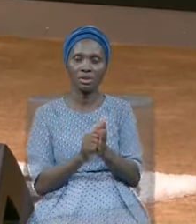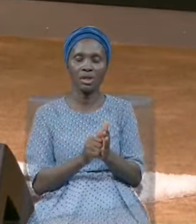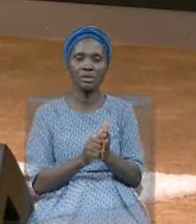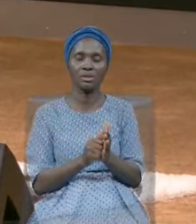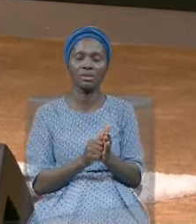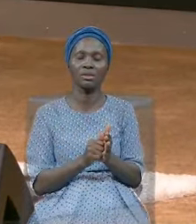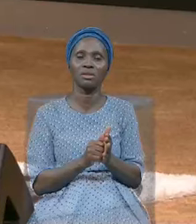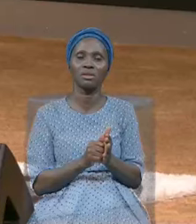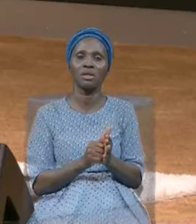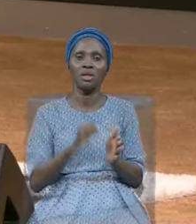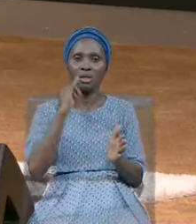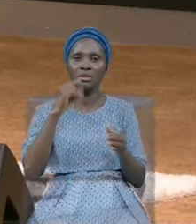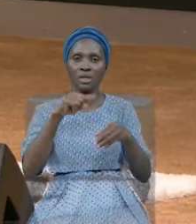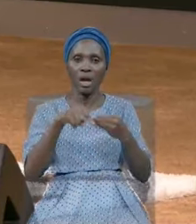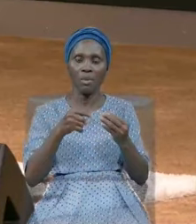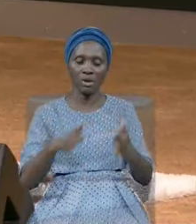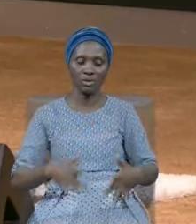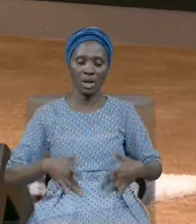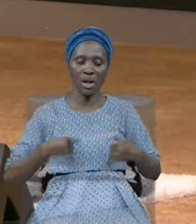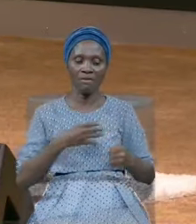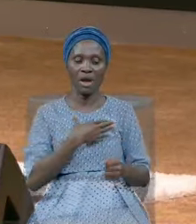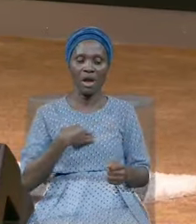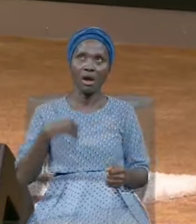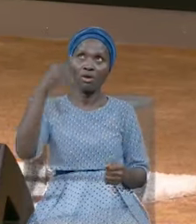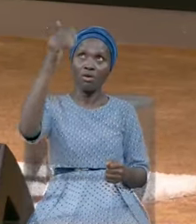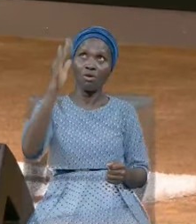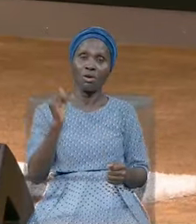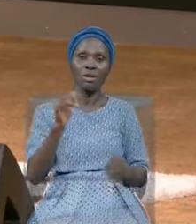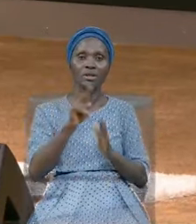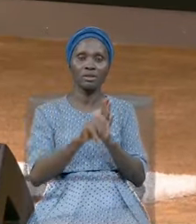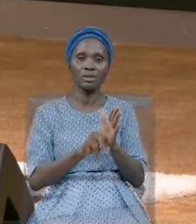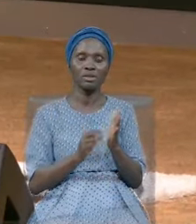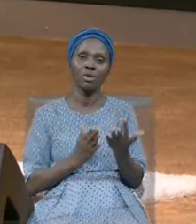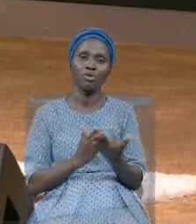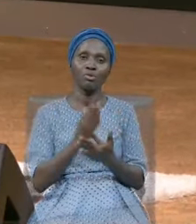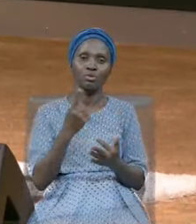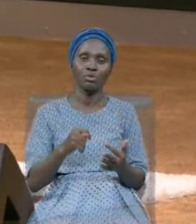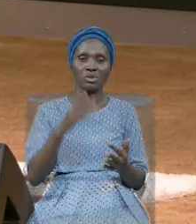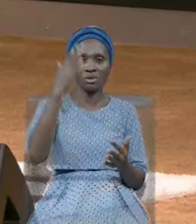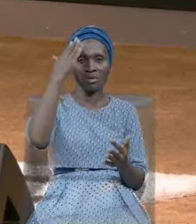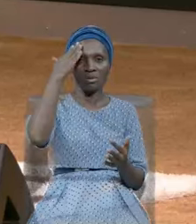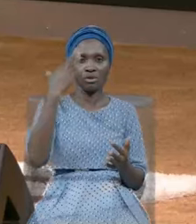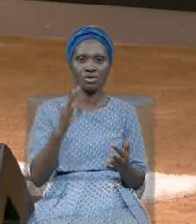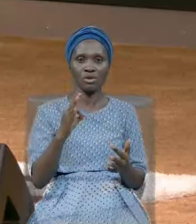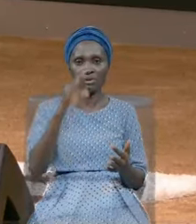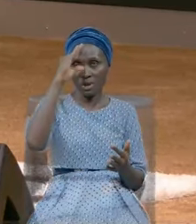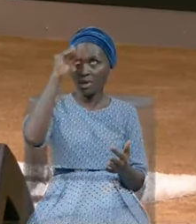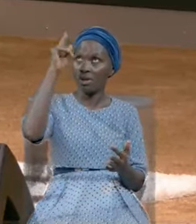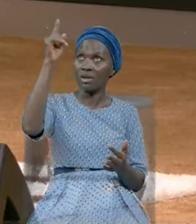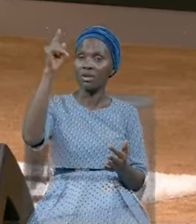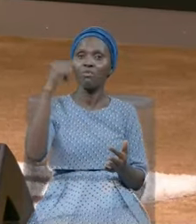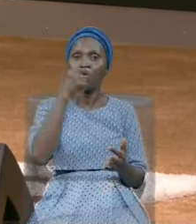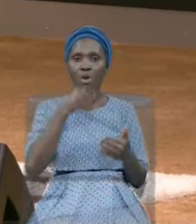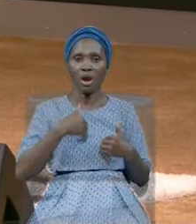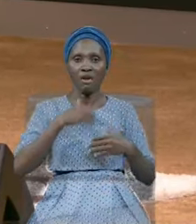qui contribue à la vie et à la piété, au moyen de la connaissance de celui qui nous a